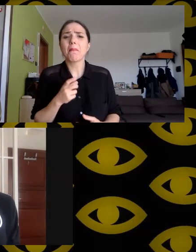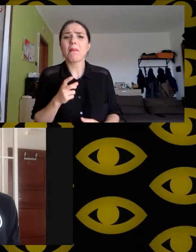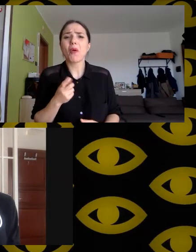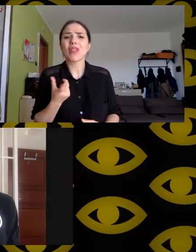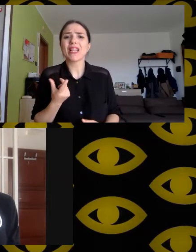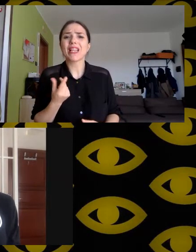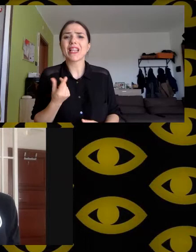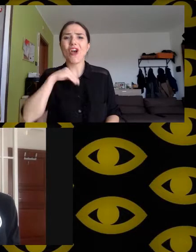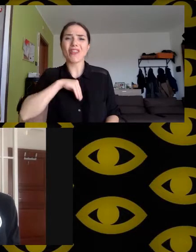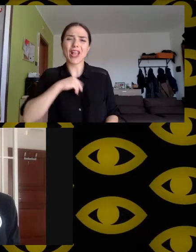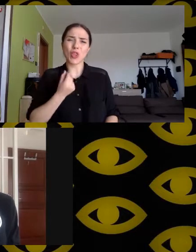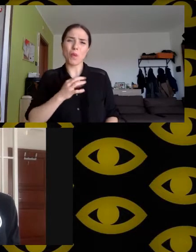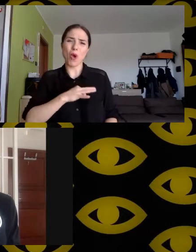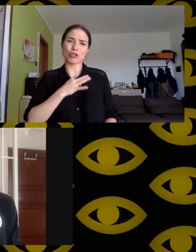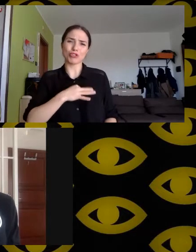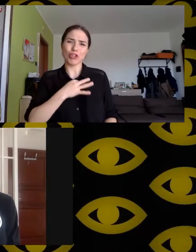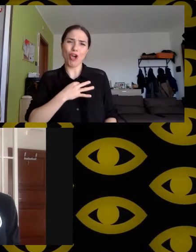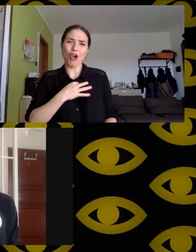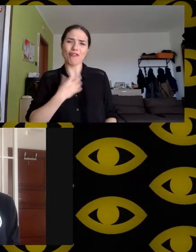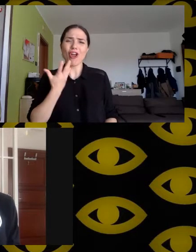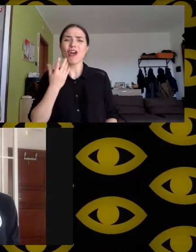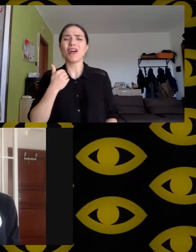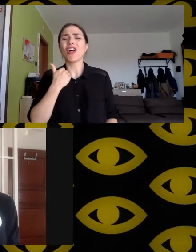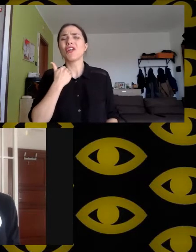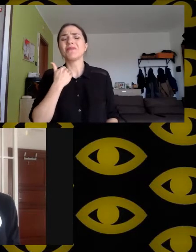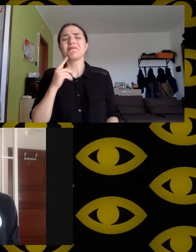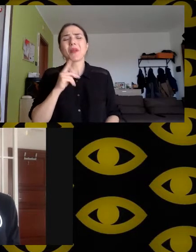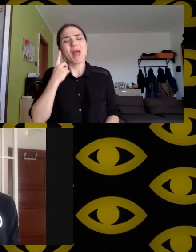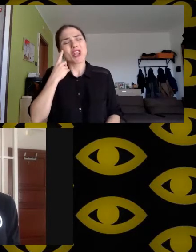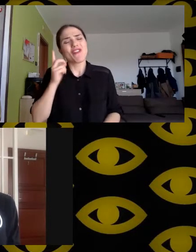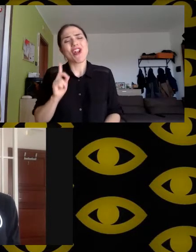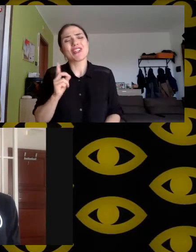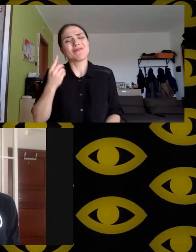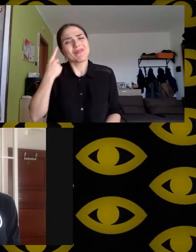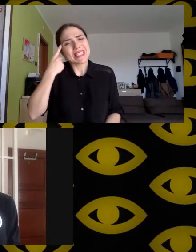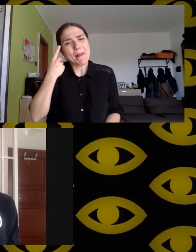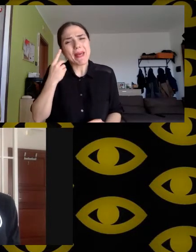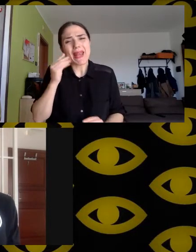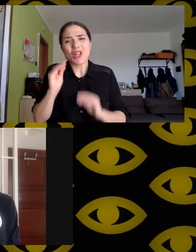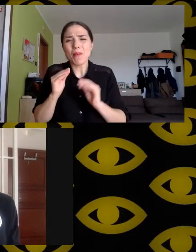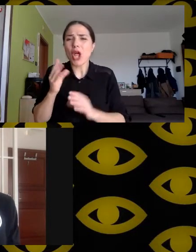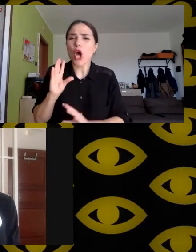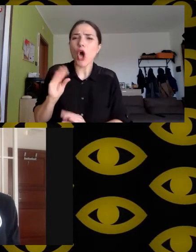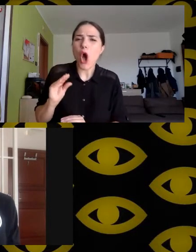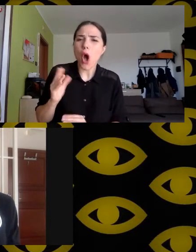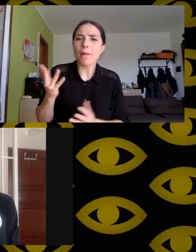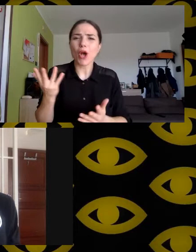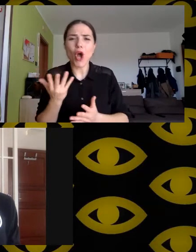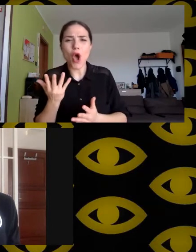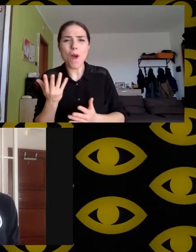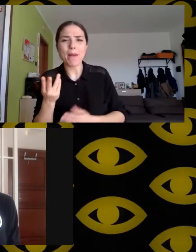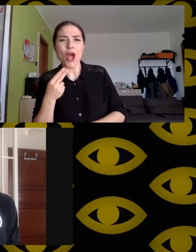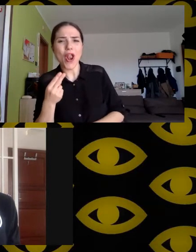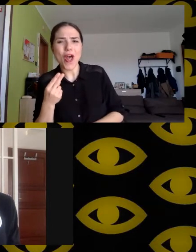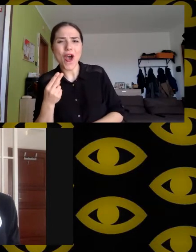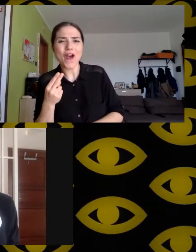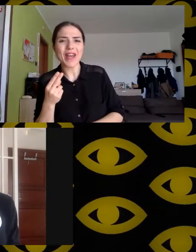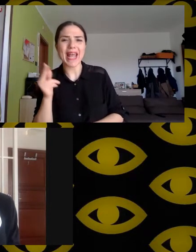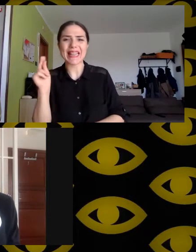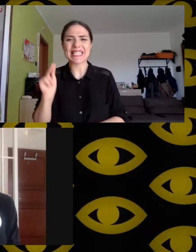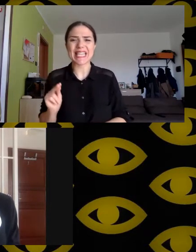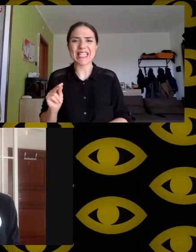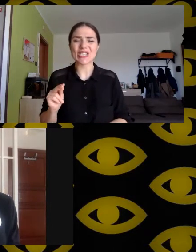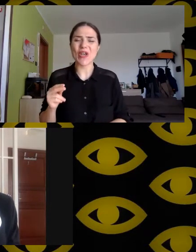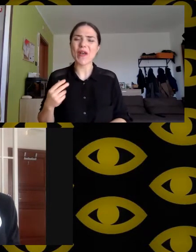un po' ci soffro e quindi preferisco non fare tutte queste domande. Chiedo soltanto le cose che mi incuriosiscono di più